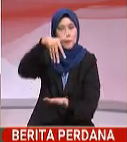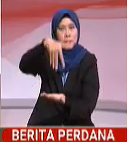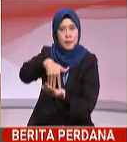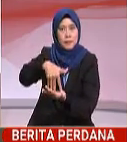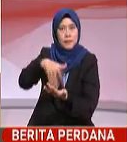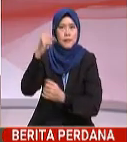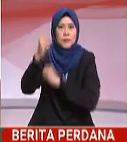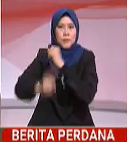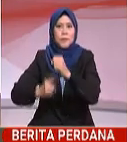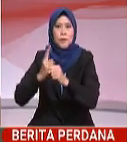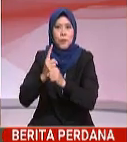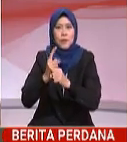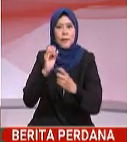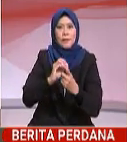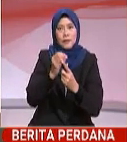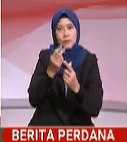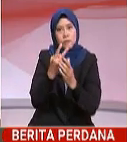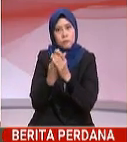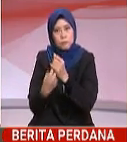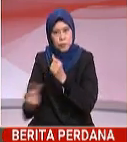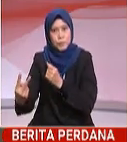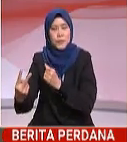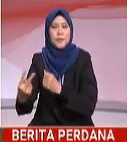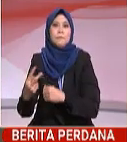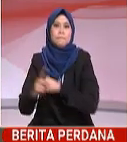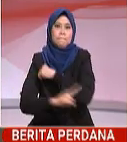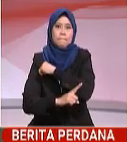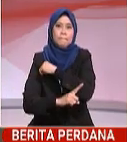maksimum setahun atau kedua-duanya.